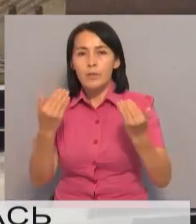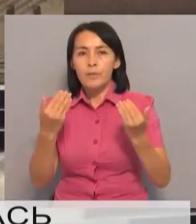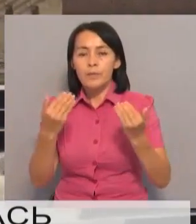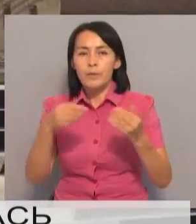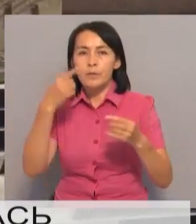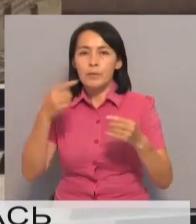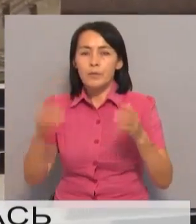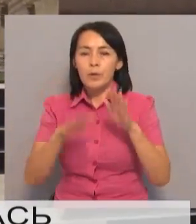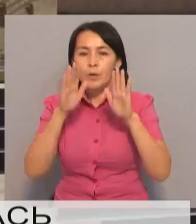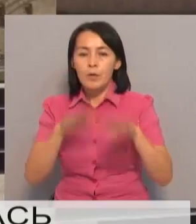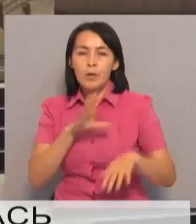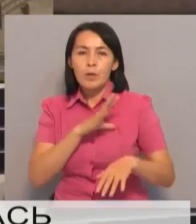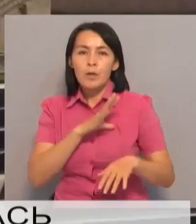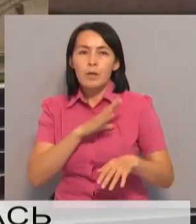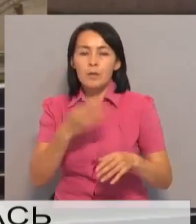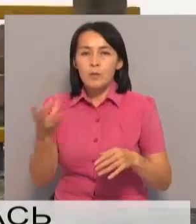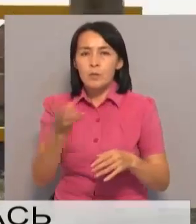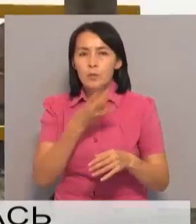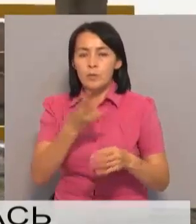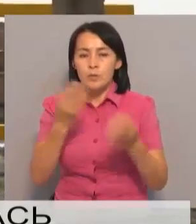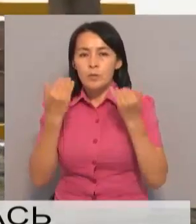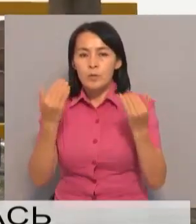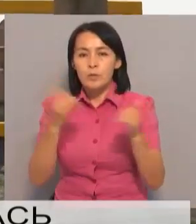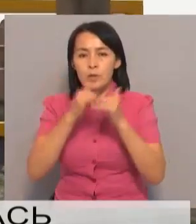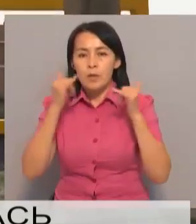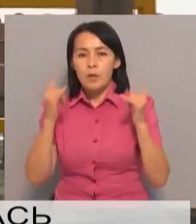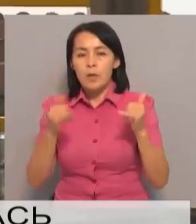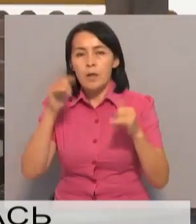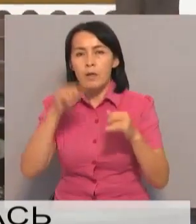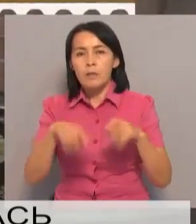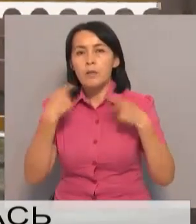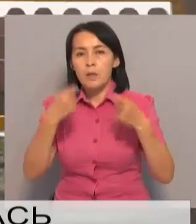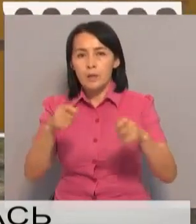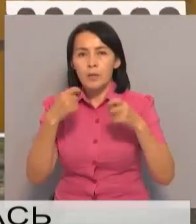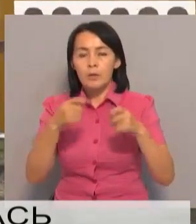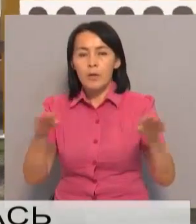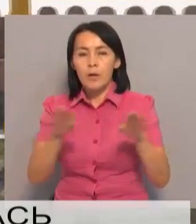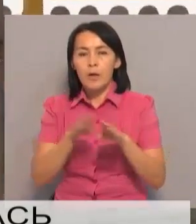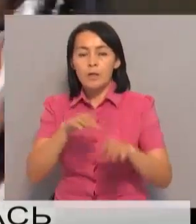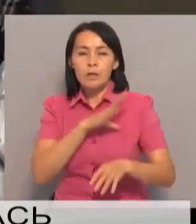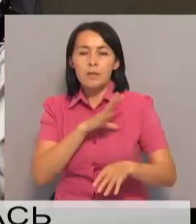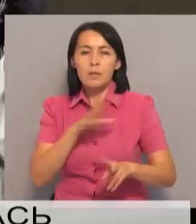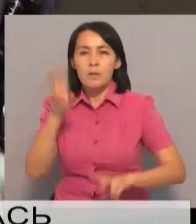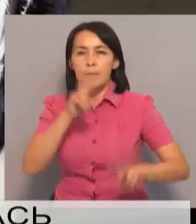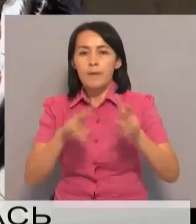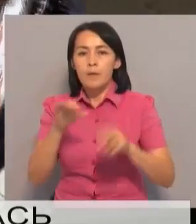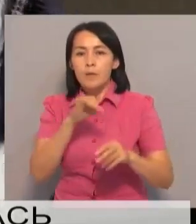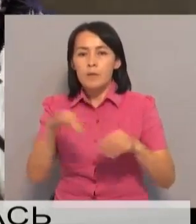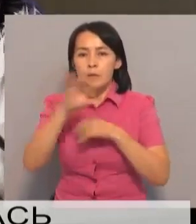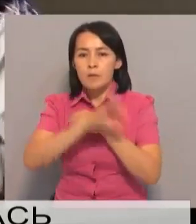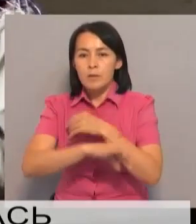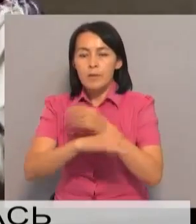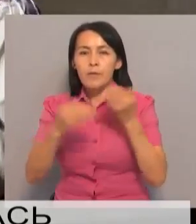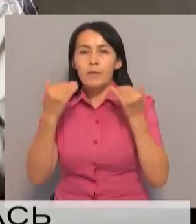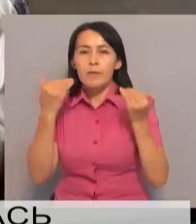фортификационная система, которая была одним из необходимых условий для развития и поддержания торговых отношений. Также были исследованы южные и западные